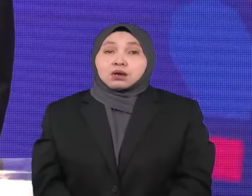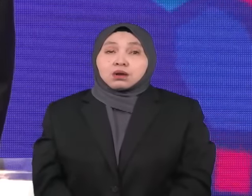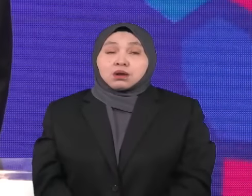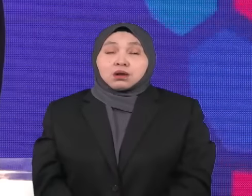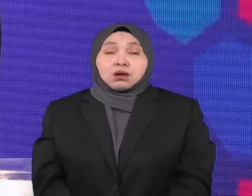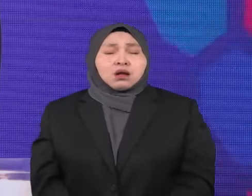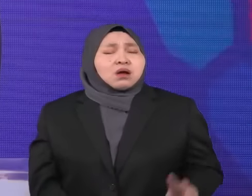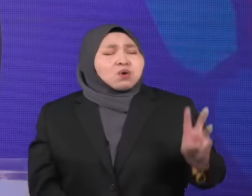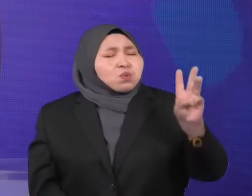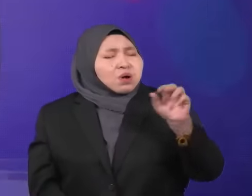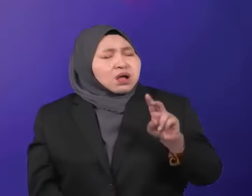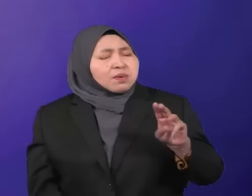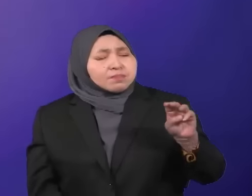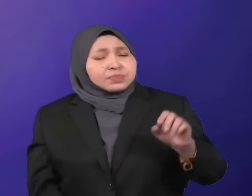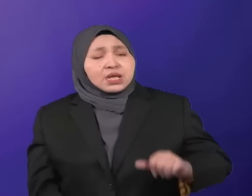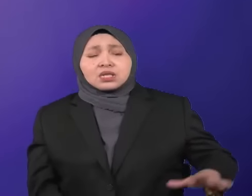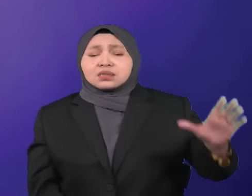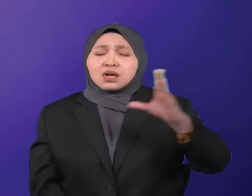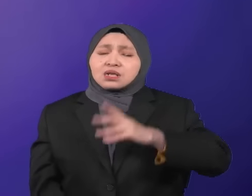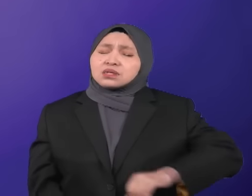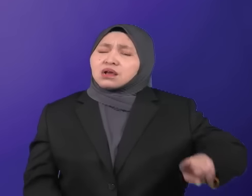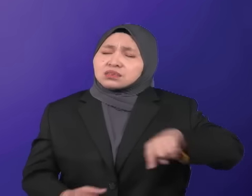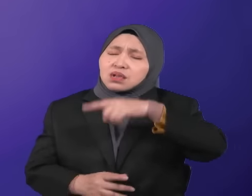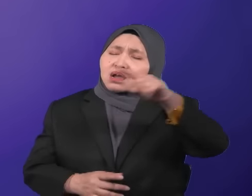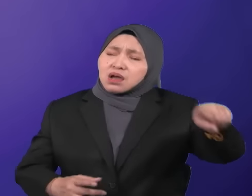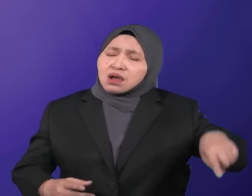Wa minhum man